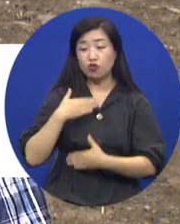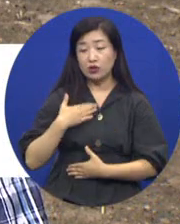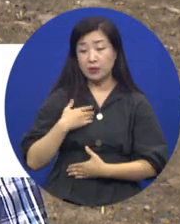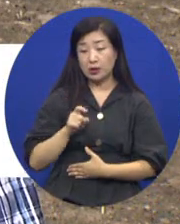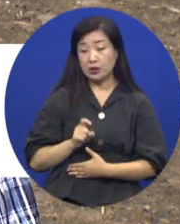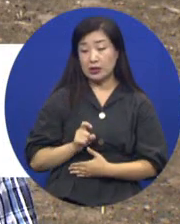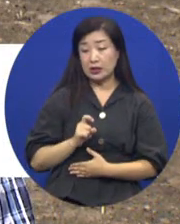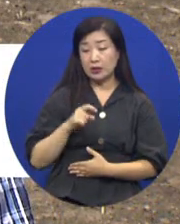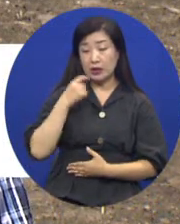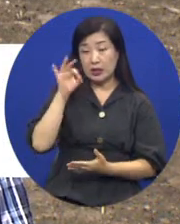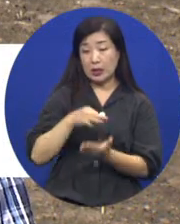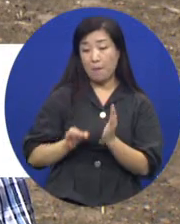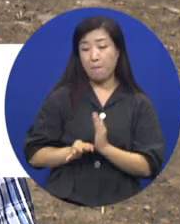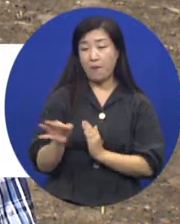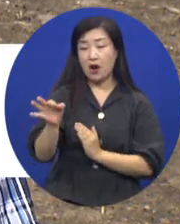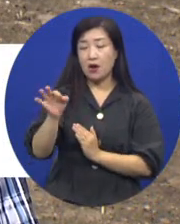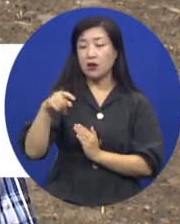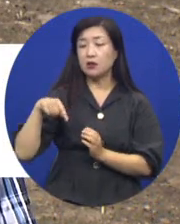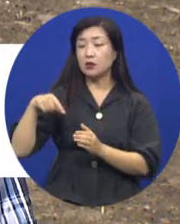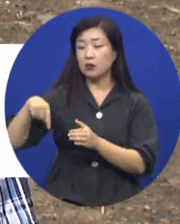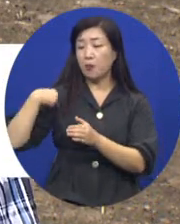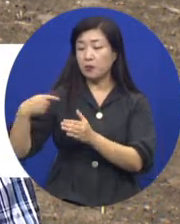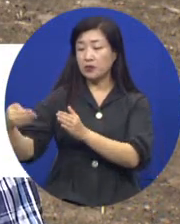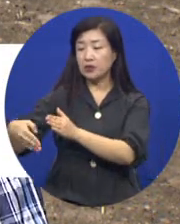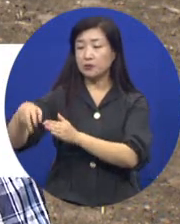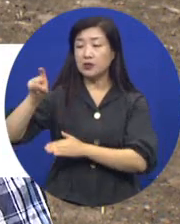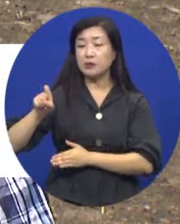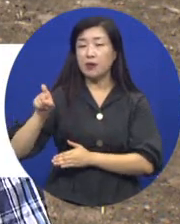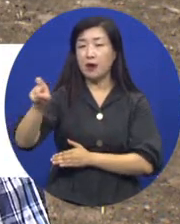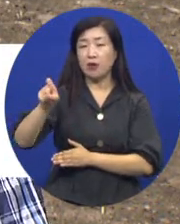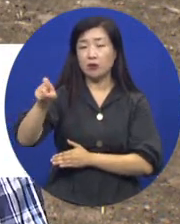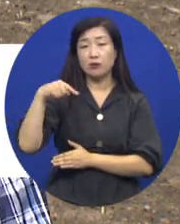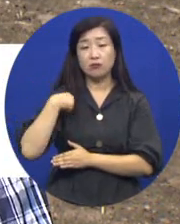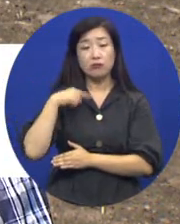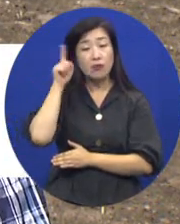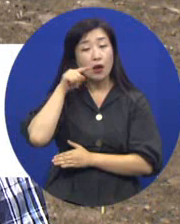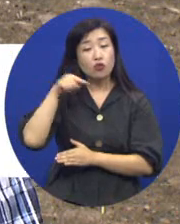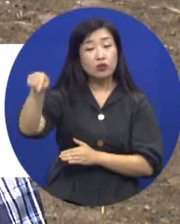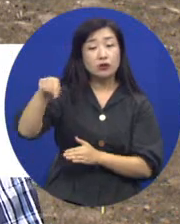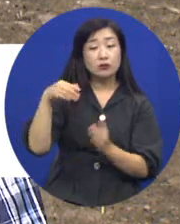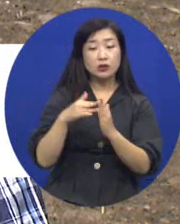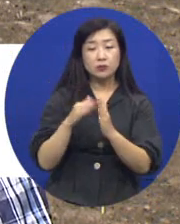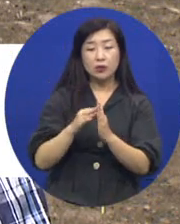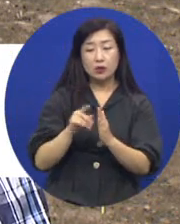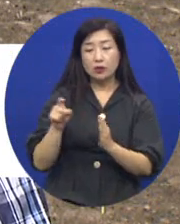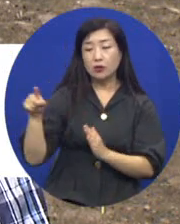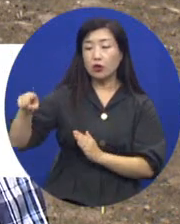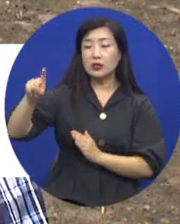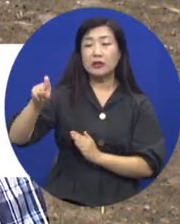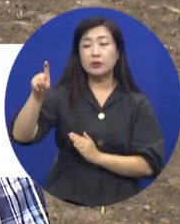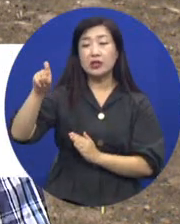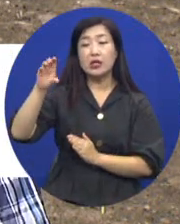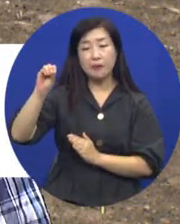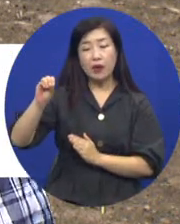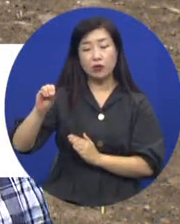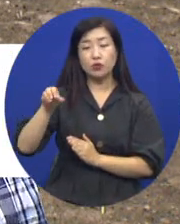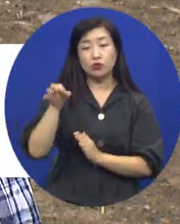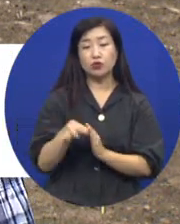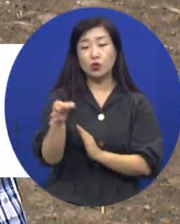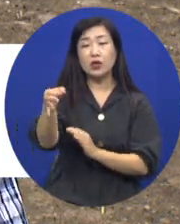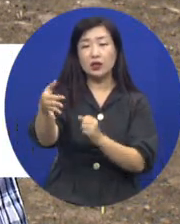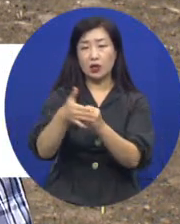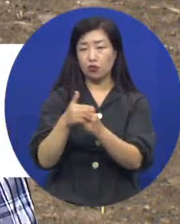나갔으면 옆집에는 11만 원 줬으면 다음에 내일은 우리 집 오면 옆집에 10만 원 줬으니까 우리도 11만 원